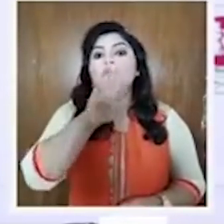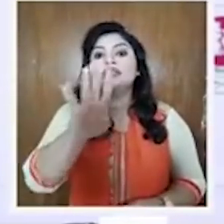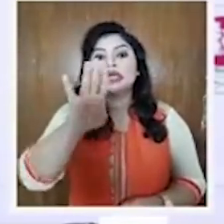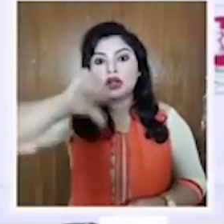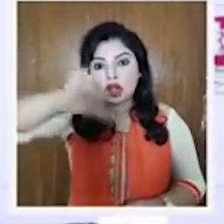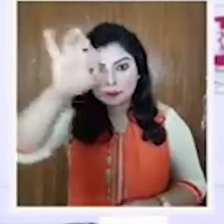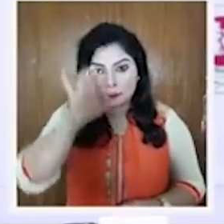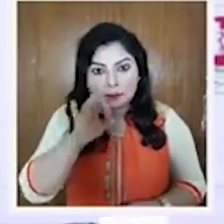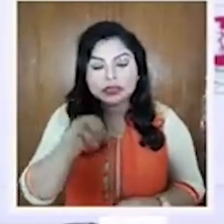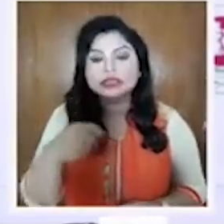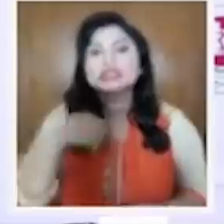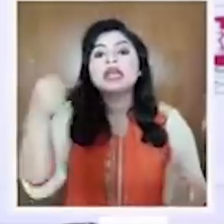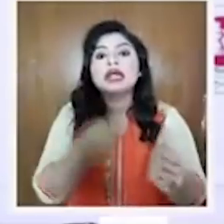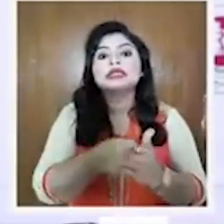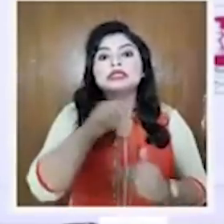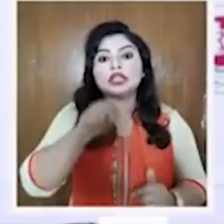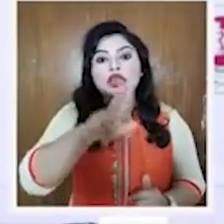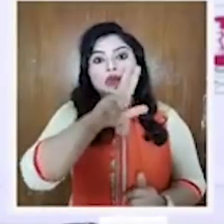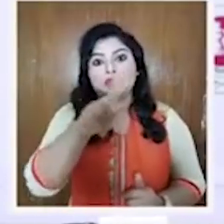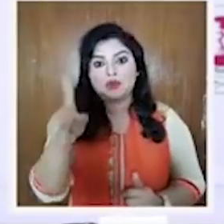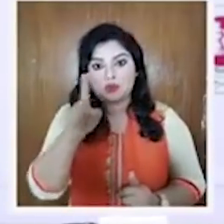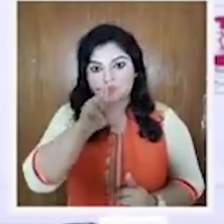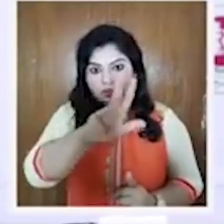47.83%, চট্টগ্রাম 759 জন,